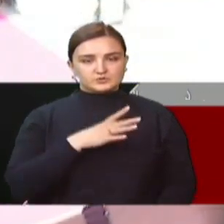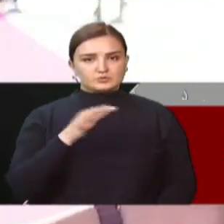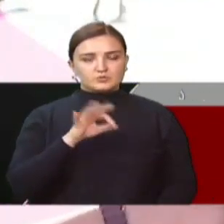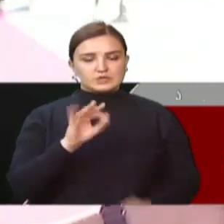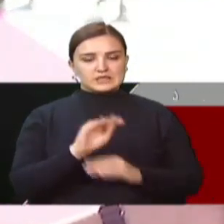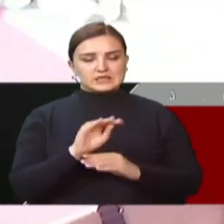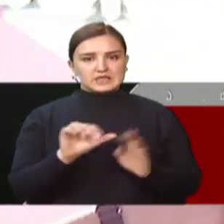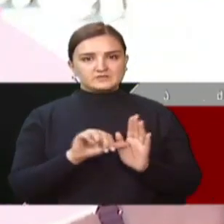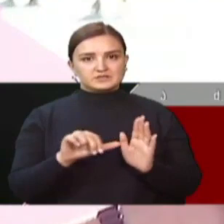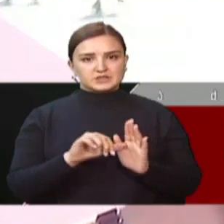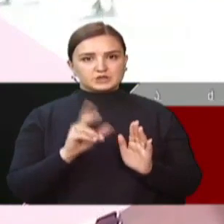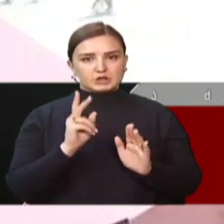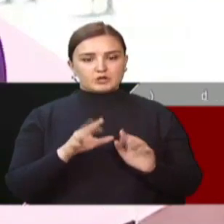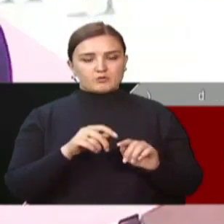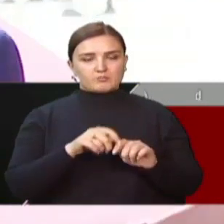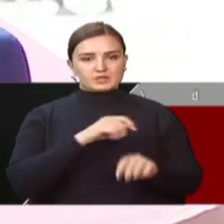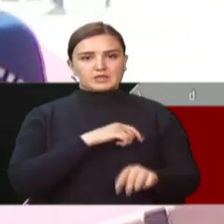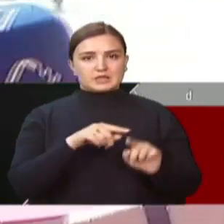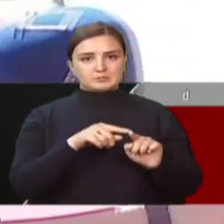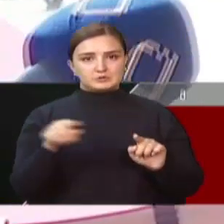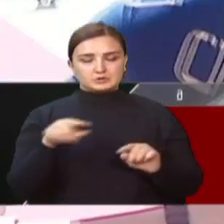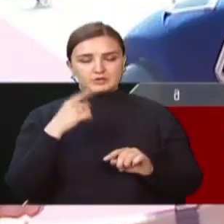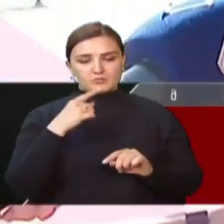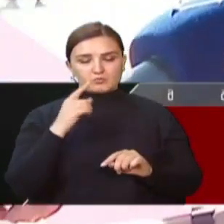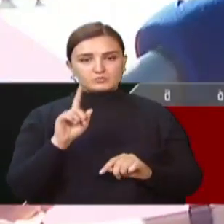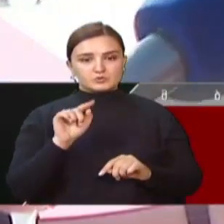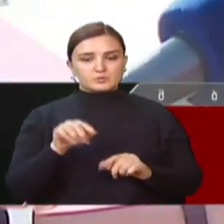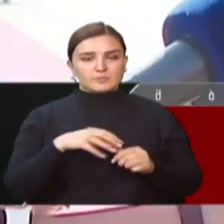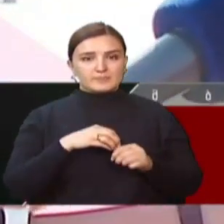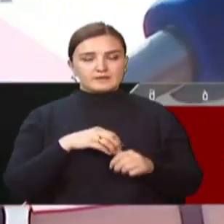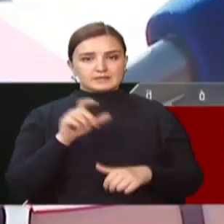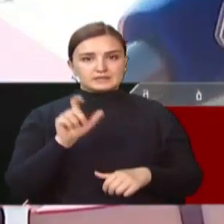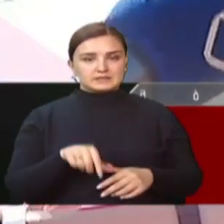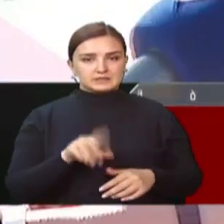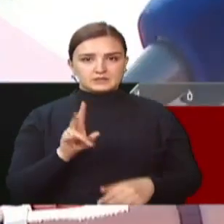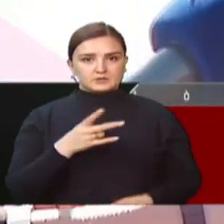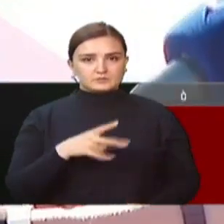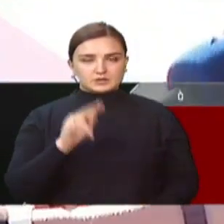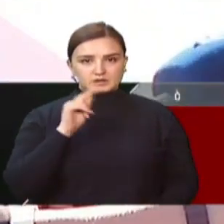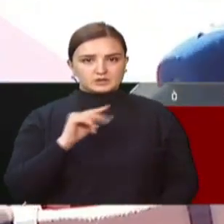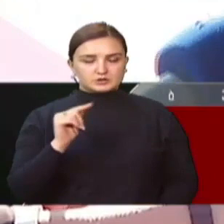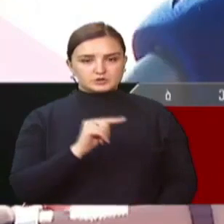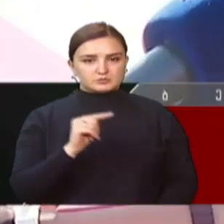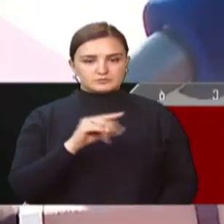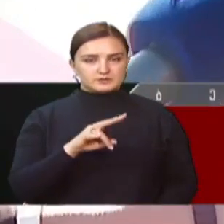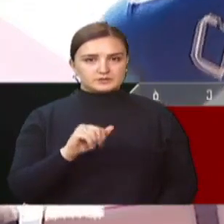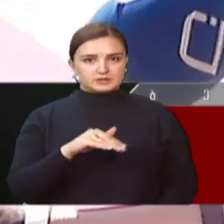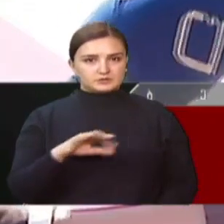თქვენი სიტყვის და ანუ თქვა რომ ასპირანტი ქვეყნის ლიდერი არ უნდა ადანაშაულებდეს